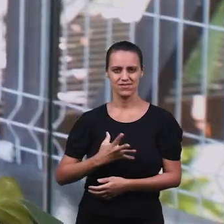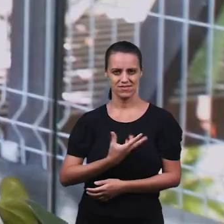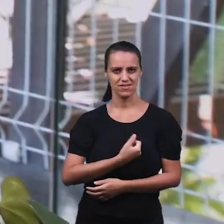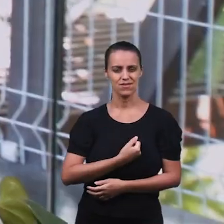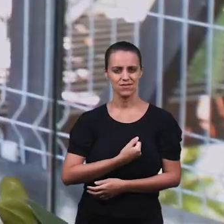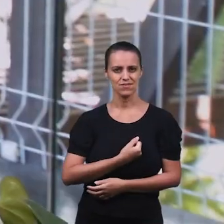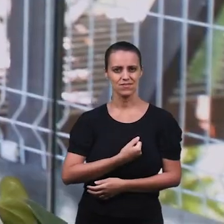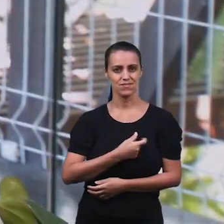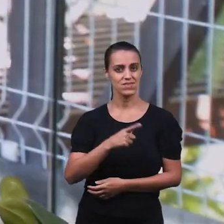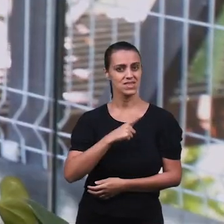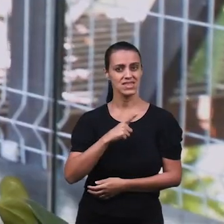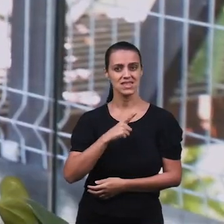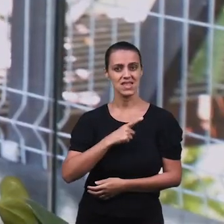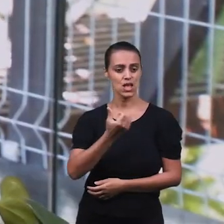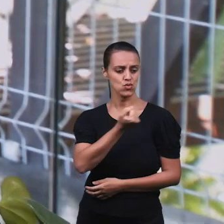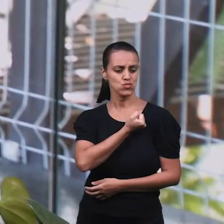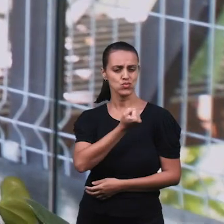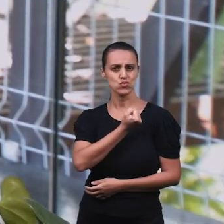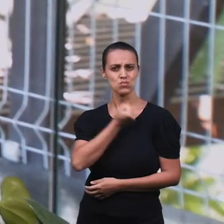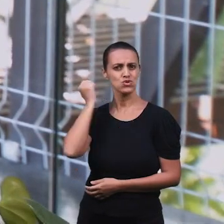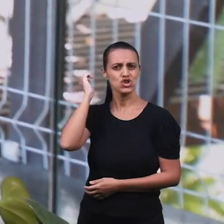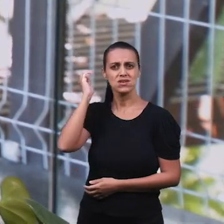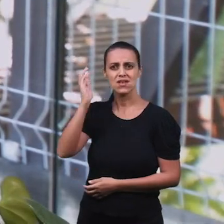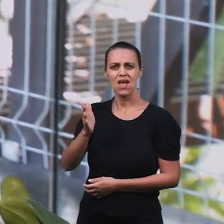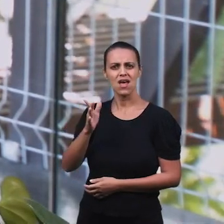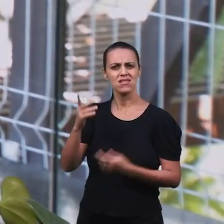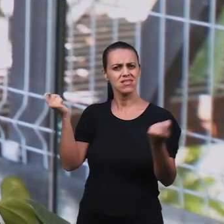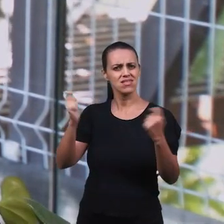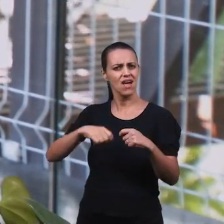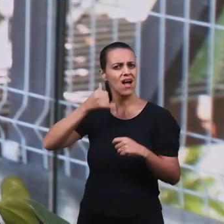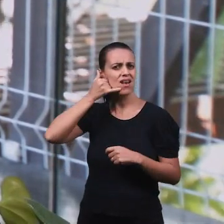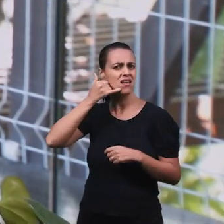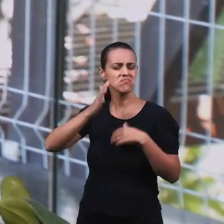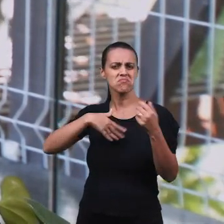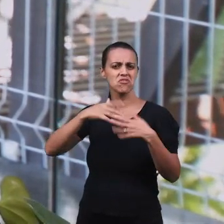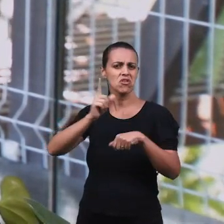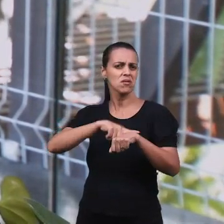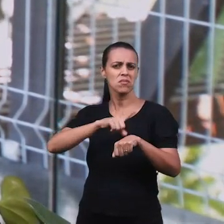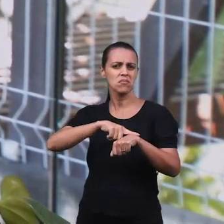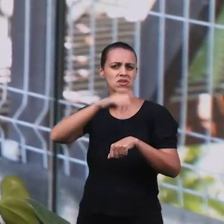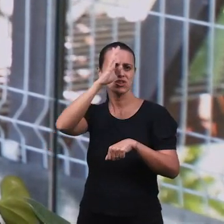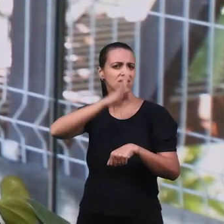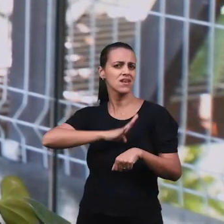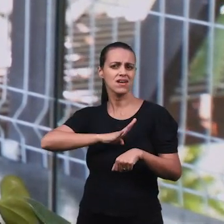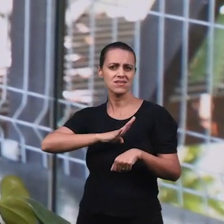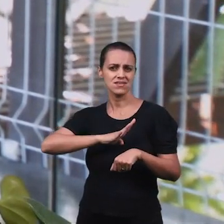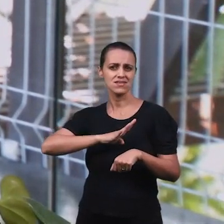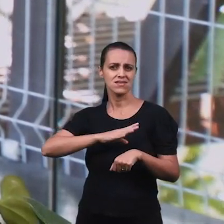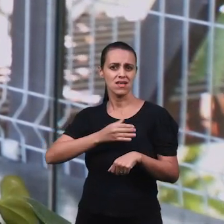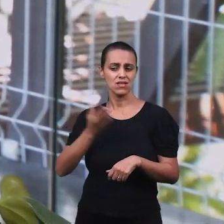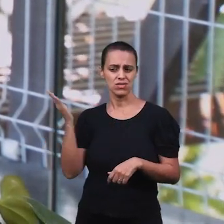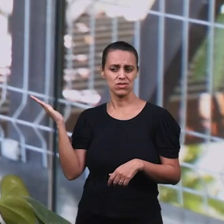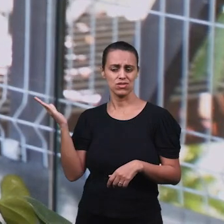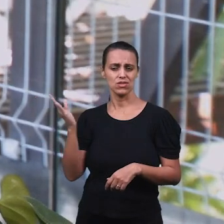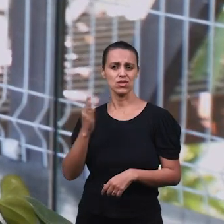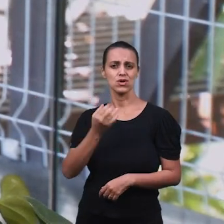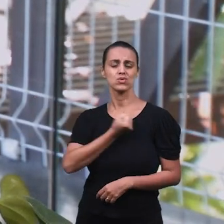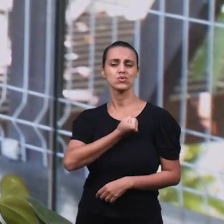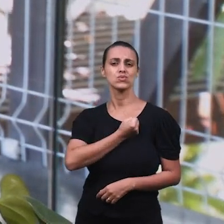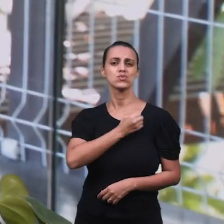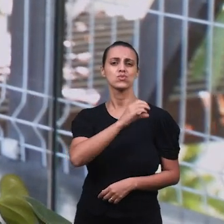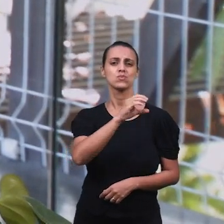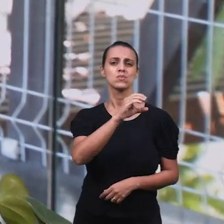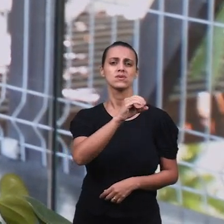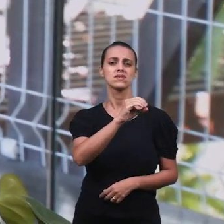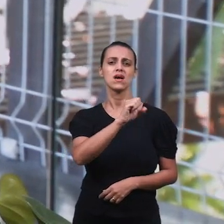expérience réelle de salut, nous avons un canal direct pour vous répondre. Appelez gratuitement à n'importe quelle heure de la journée et de la nuit pour ce numéro qui